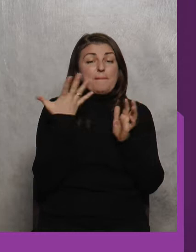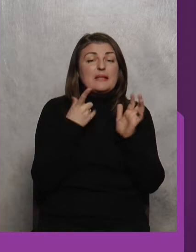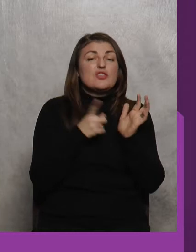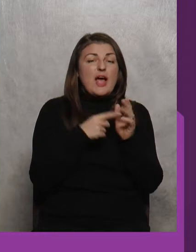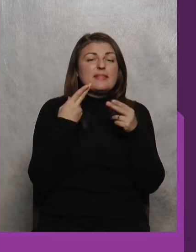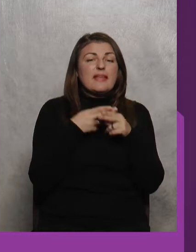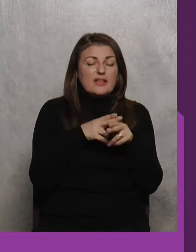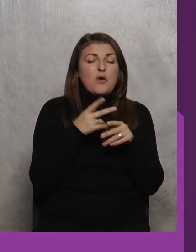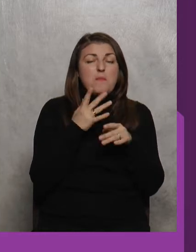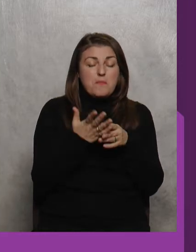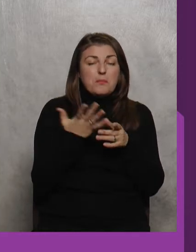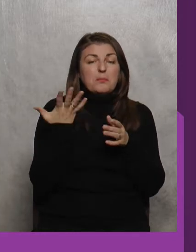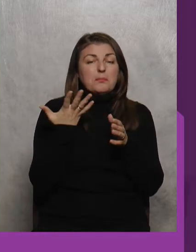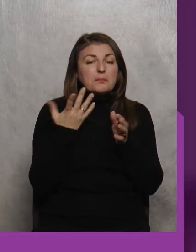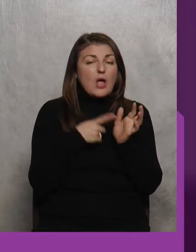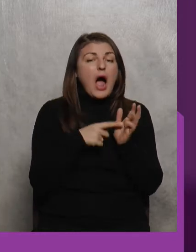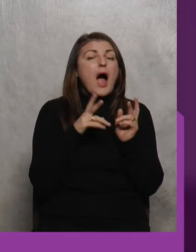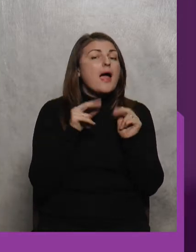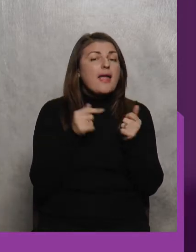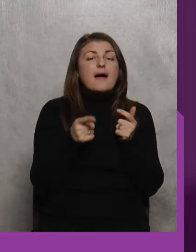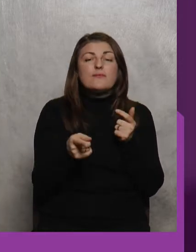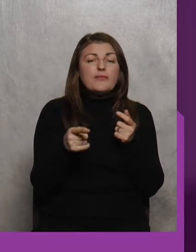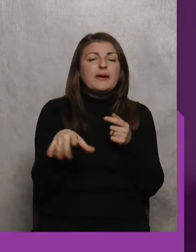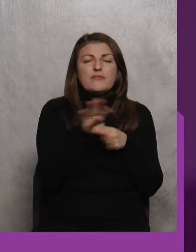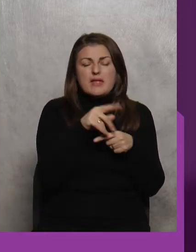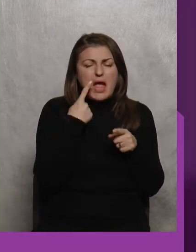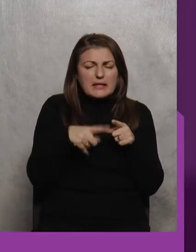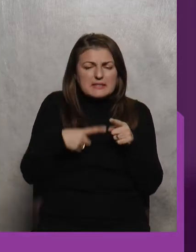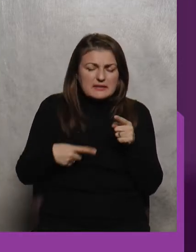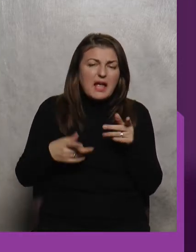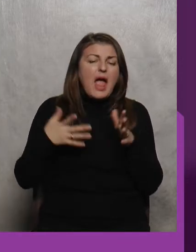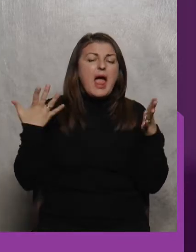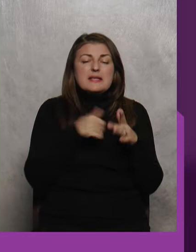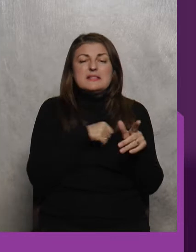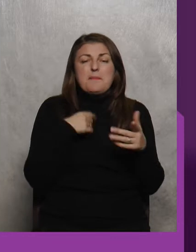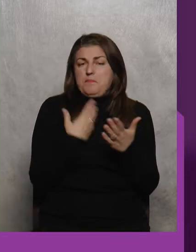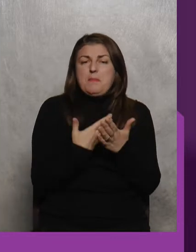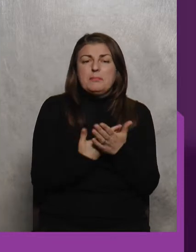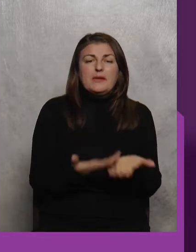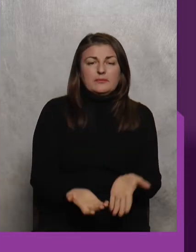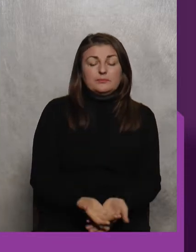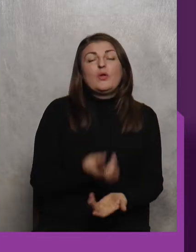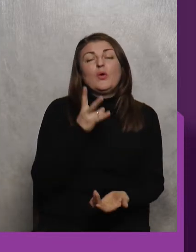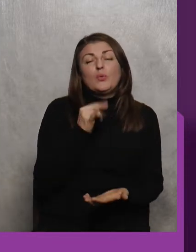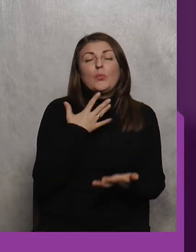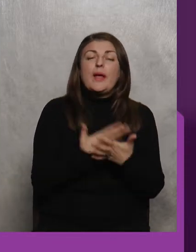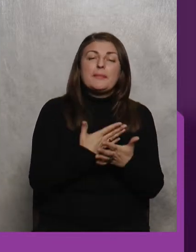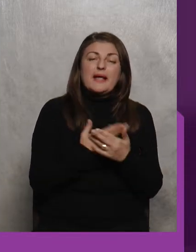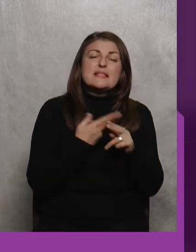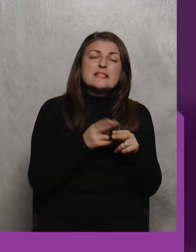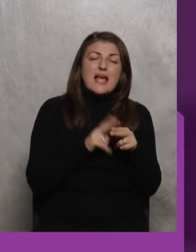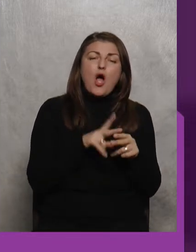56, да. Перепрошую, 56. А як ви їх відрізняєте? Які саме? Ну, наприклад. Ну, наприклад,